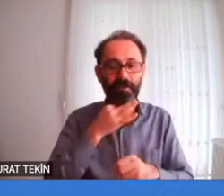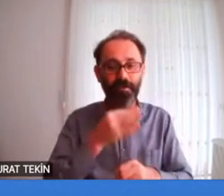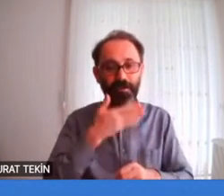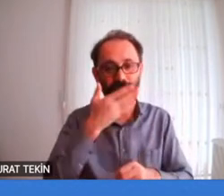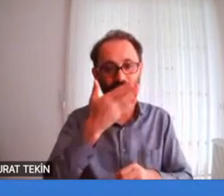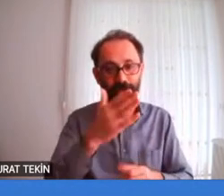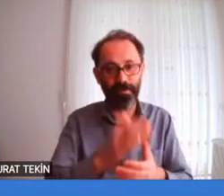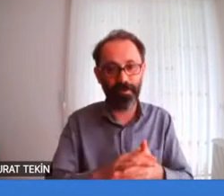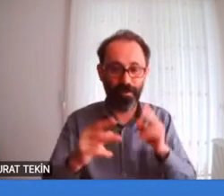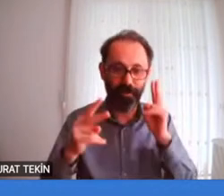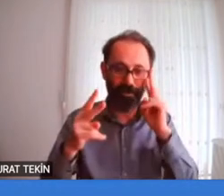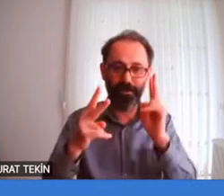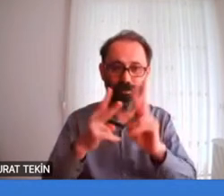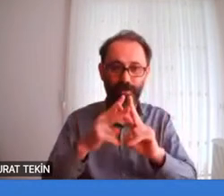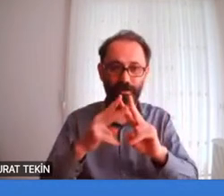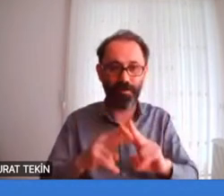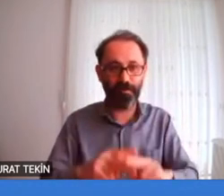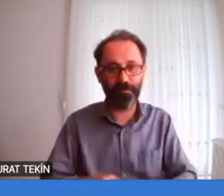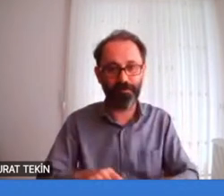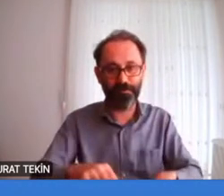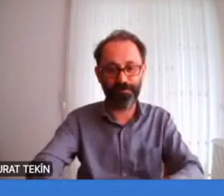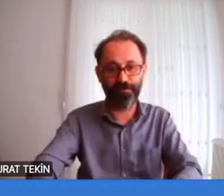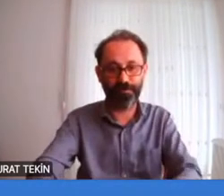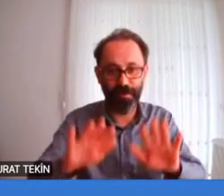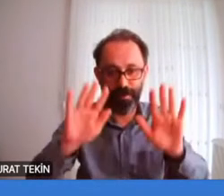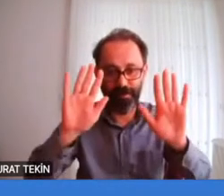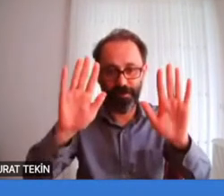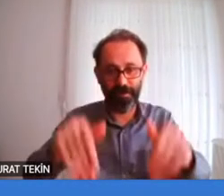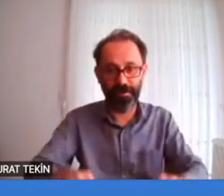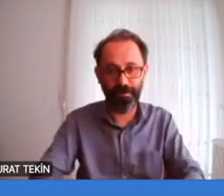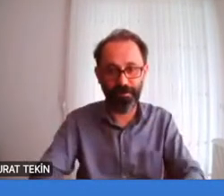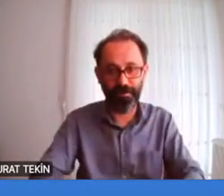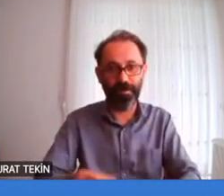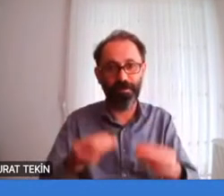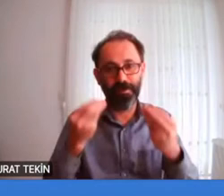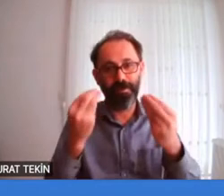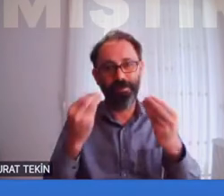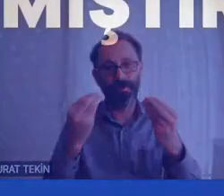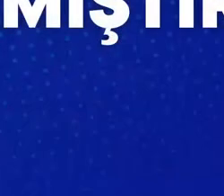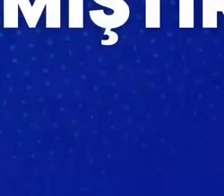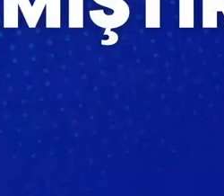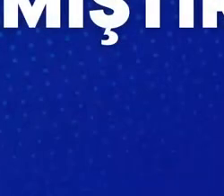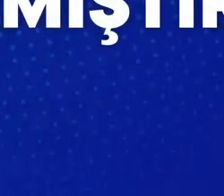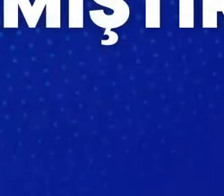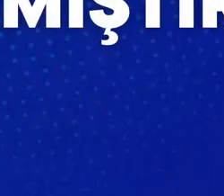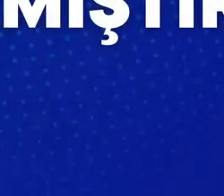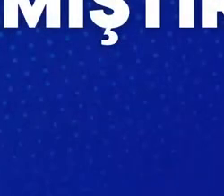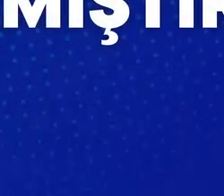ediyorum. Teşekkürler. Hayırlı günler. İyi günler.